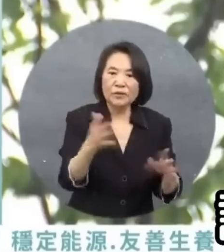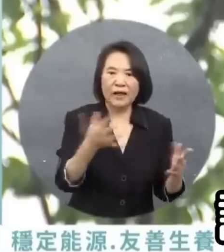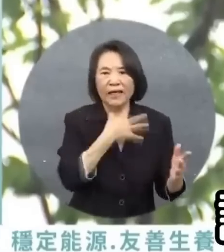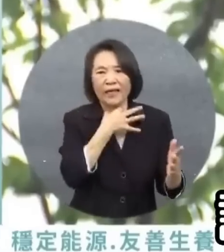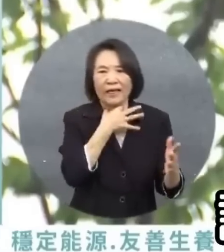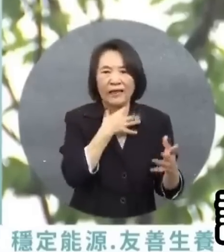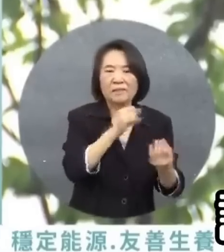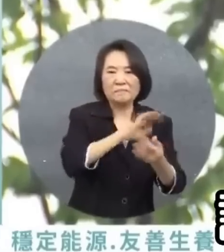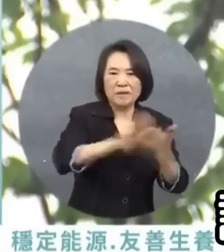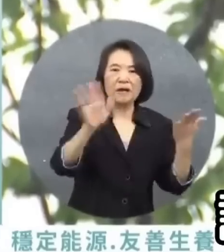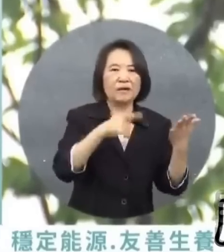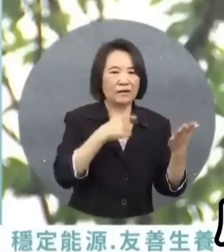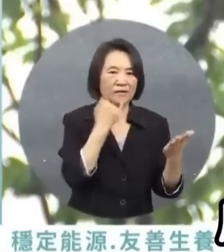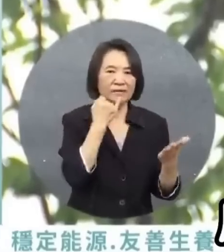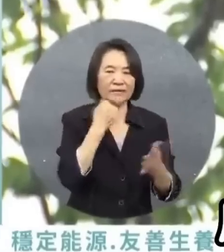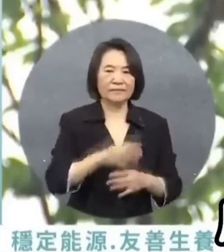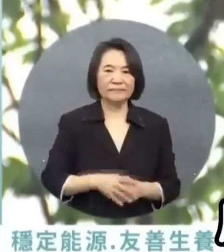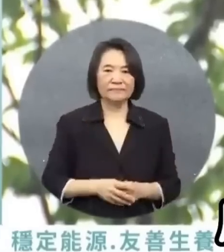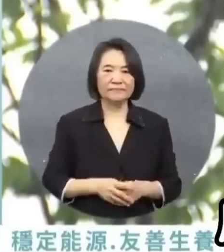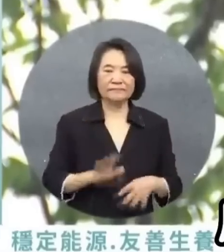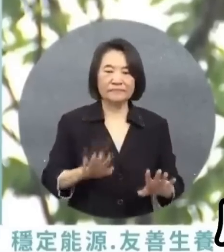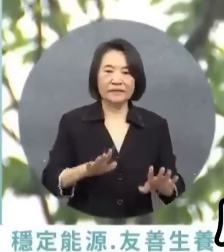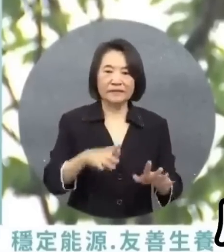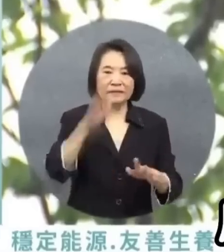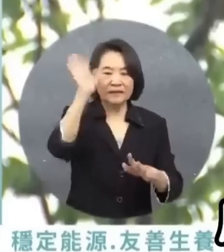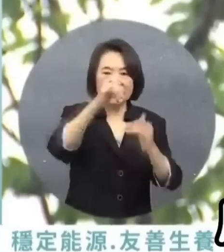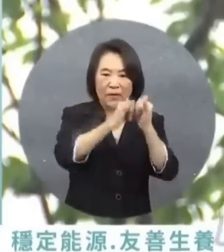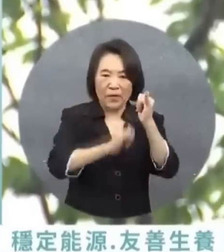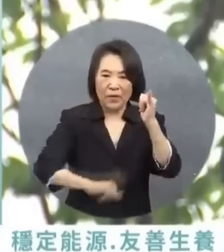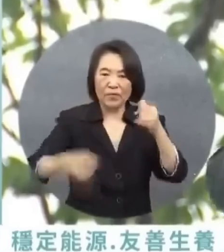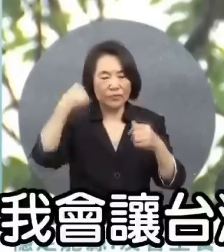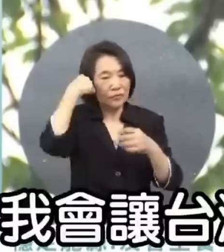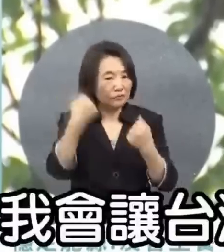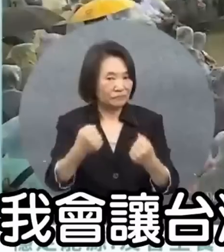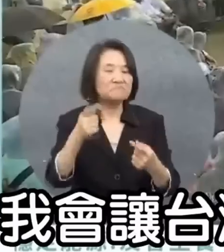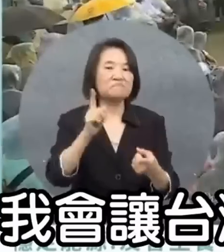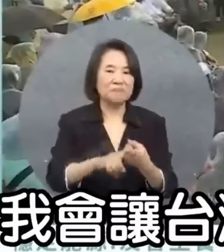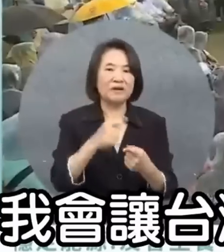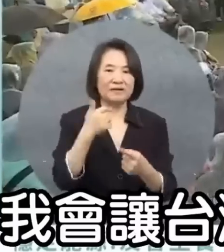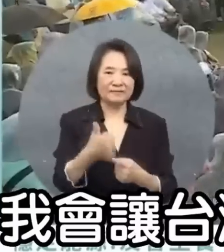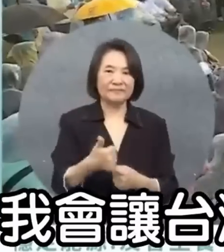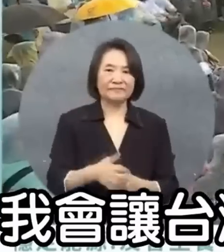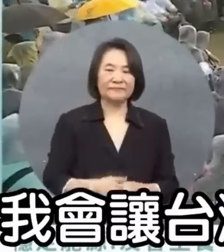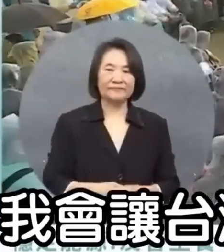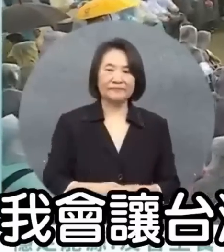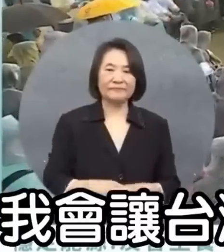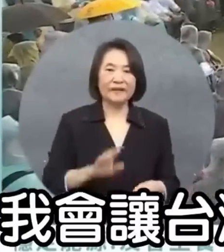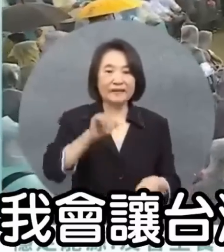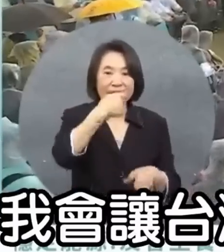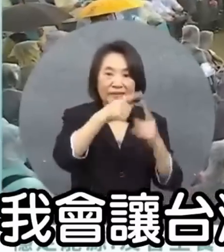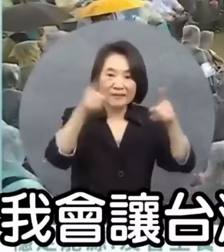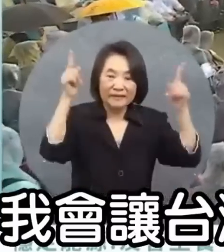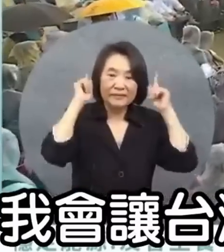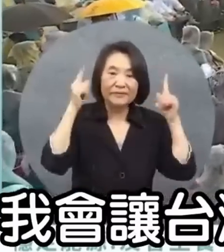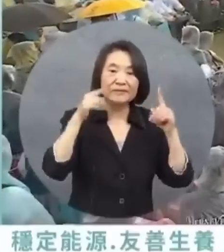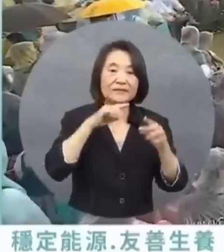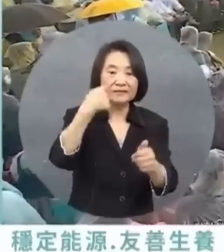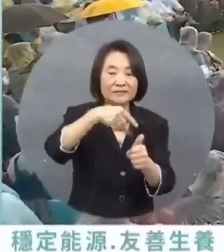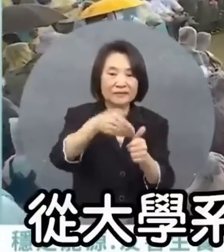湾远离水旱灾，成为世代宜居之地。我会让台湾的高等教育重返世界百